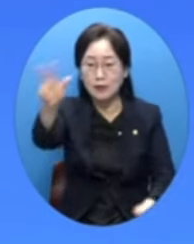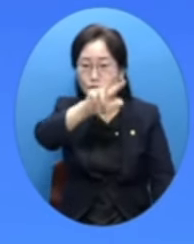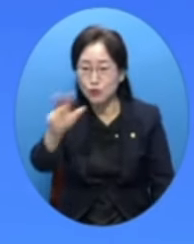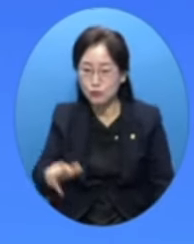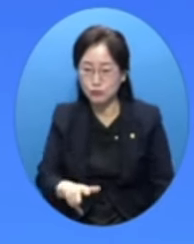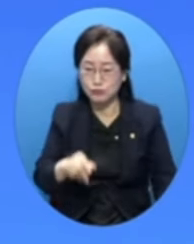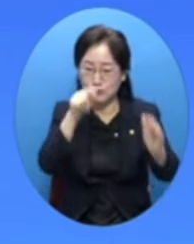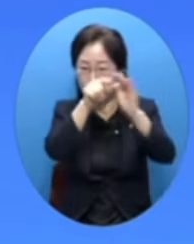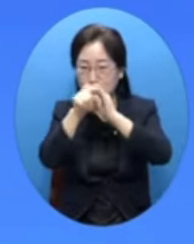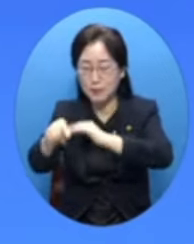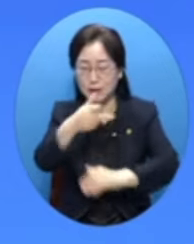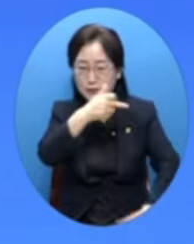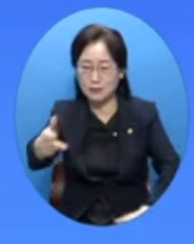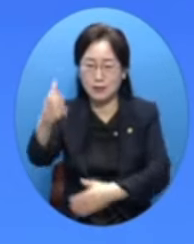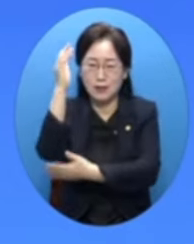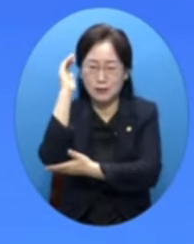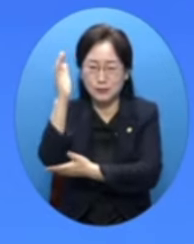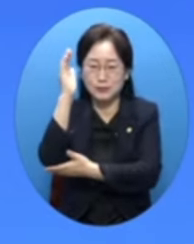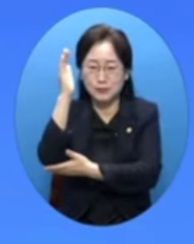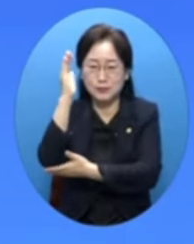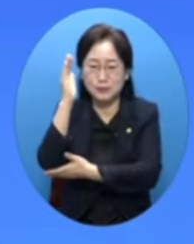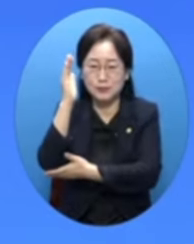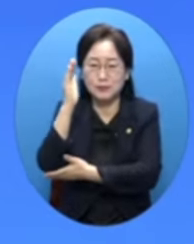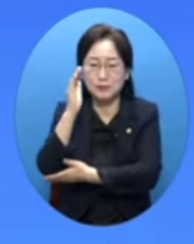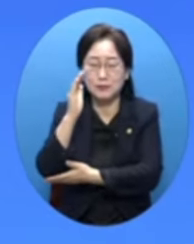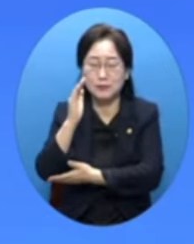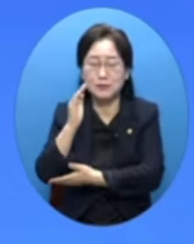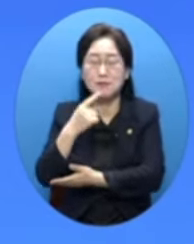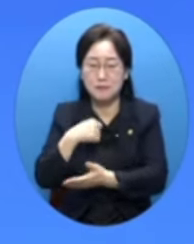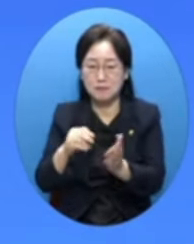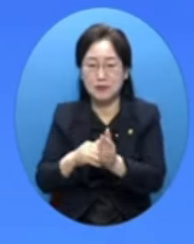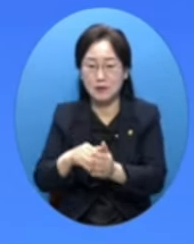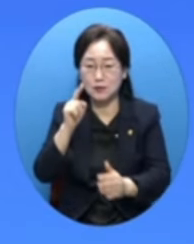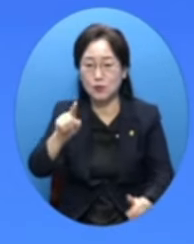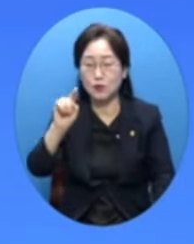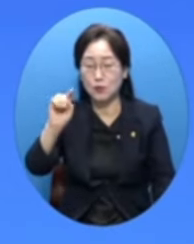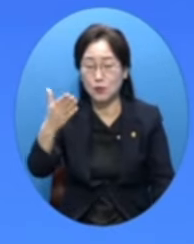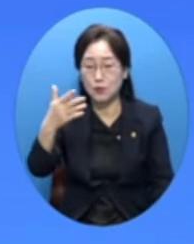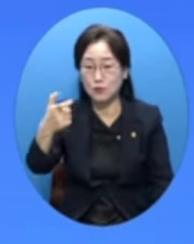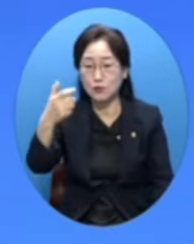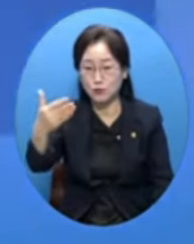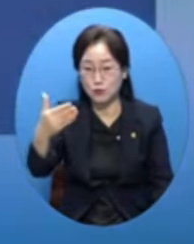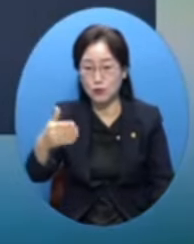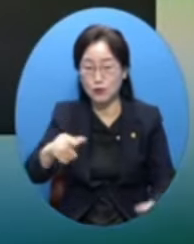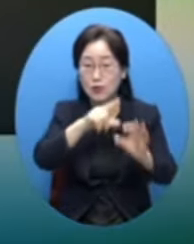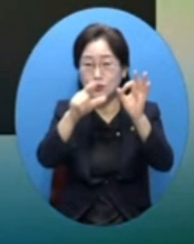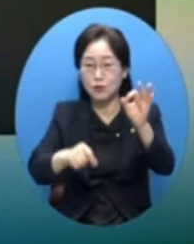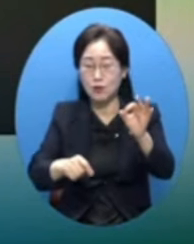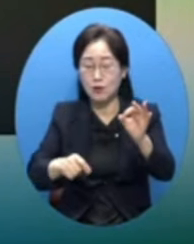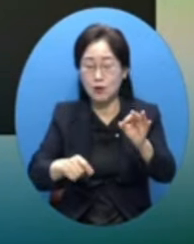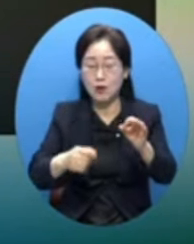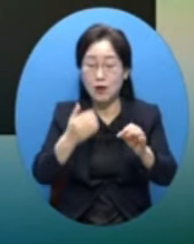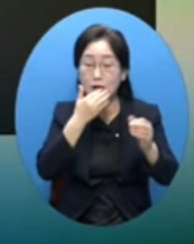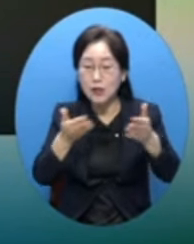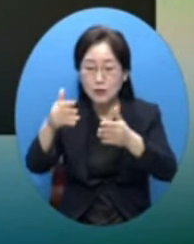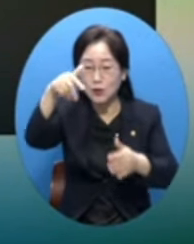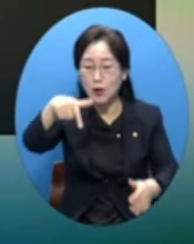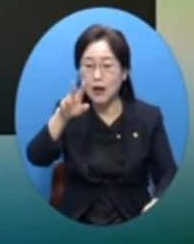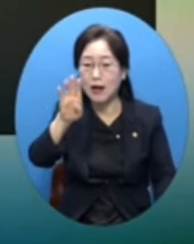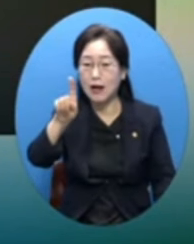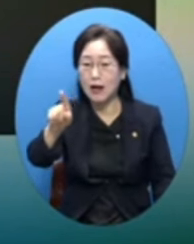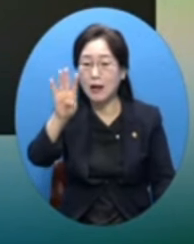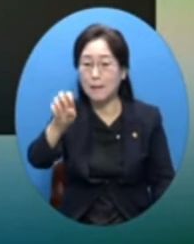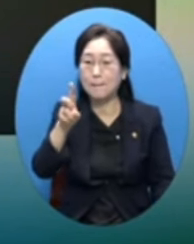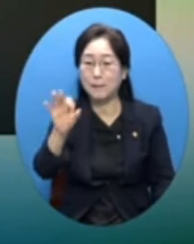큰 부흥사로서 귀하게 쓰임받게 됐습니다. 그리고 1969년 10월 달에 경기도 가평에 하늘상 기도원을 설립합니다.